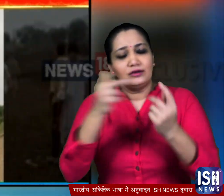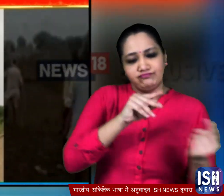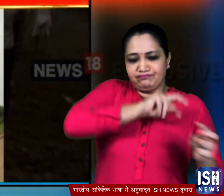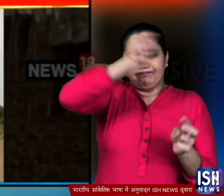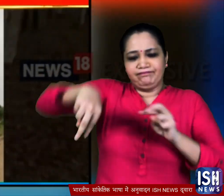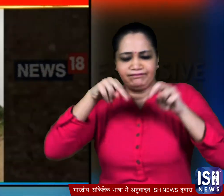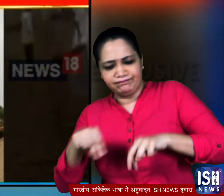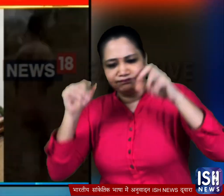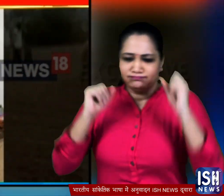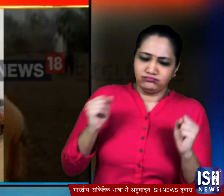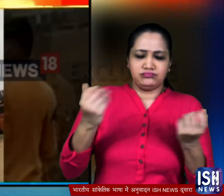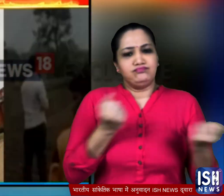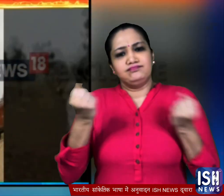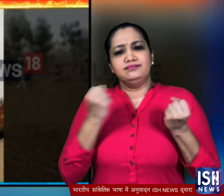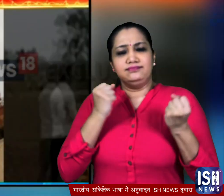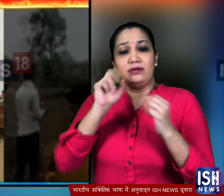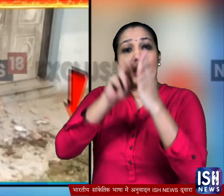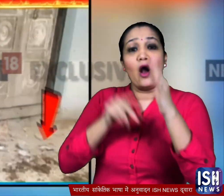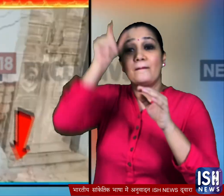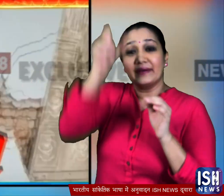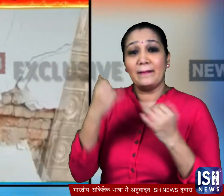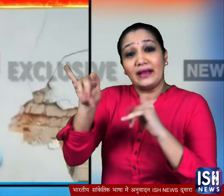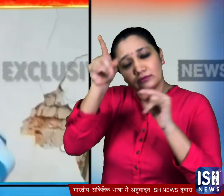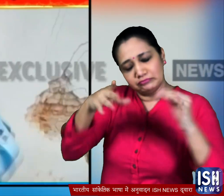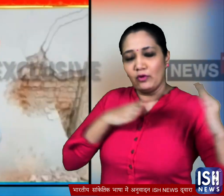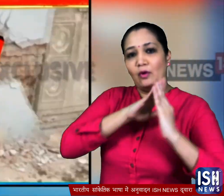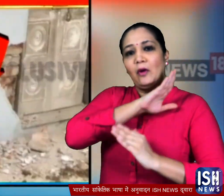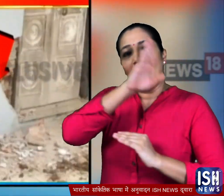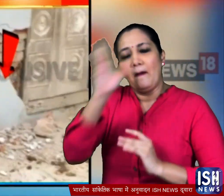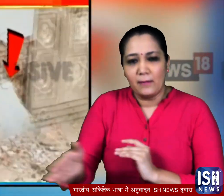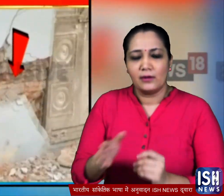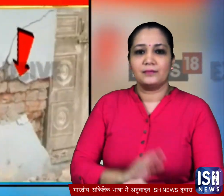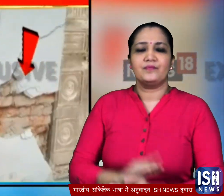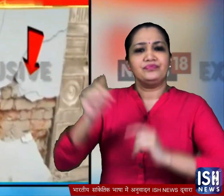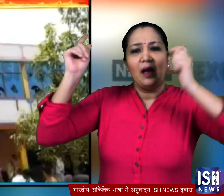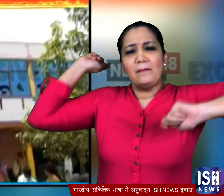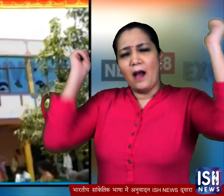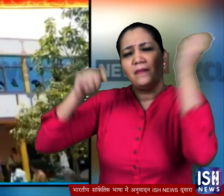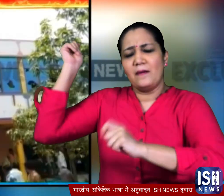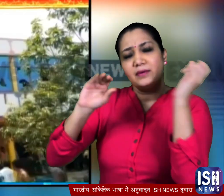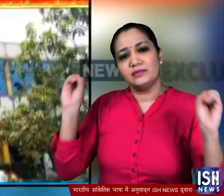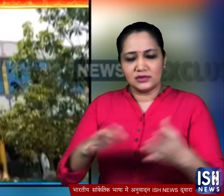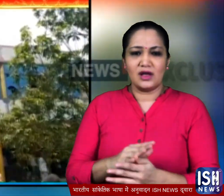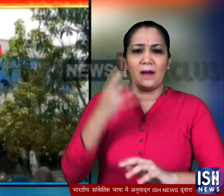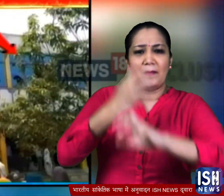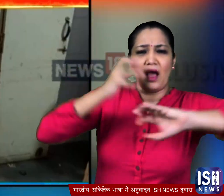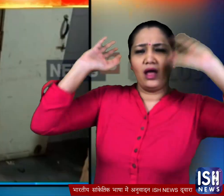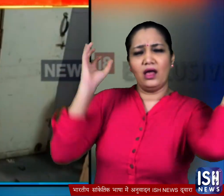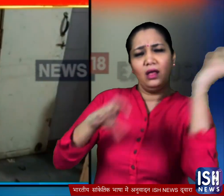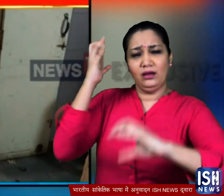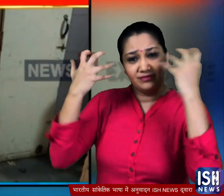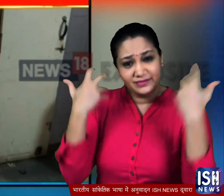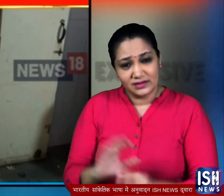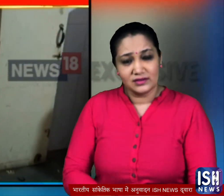गया और फिर ये सभी लोग आरोपी के गांव की तरफ बढ़ने लगे। आरोपी के घर पहुंचते ही इन लोगों ने वहां तोड़फोड़ शुरू कर दी। जमकर पथराव भी किया गया।